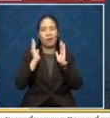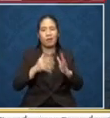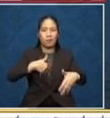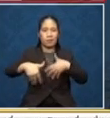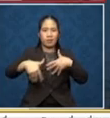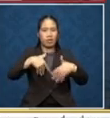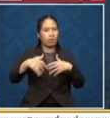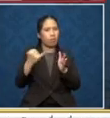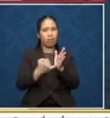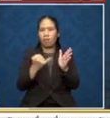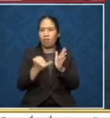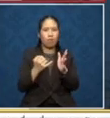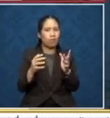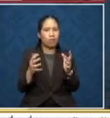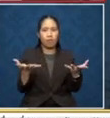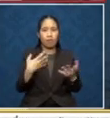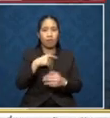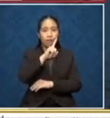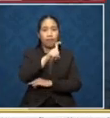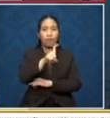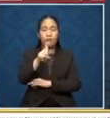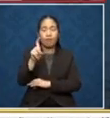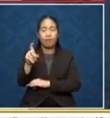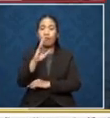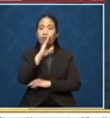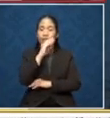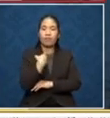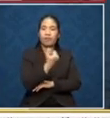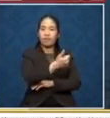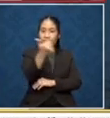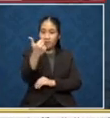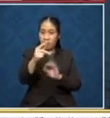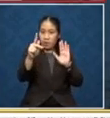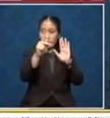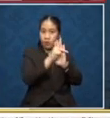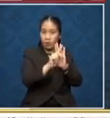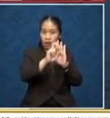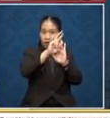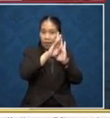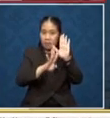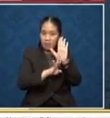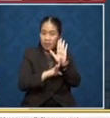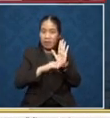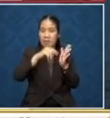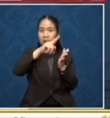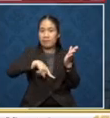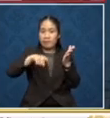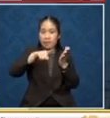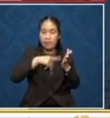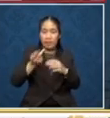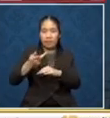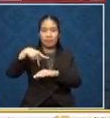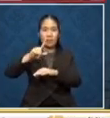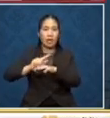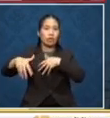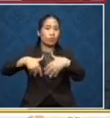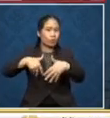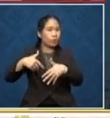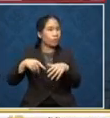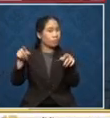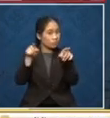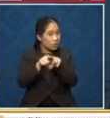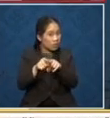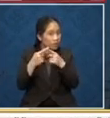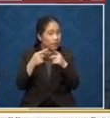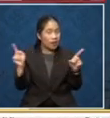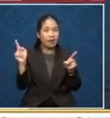ในการใช้สิทธิ์ไม่ทราบว่าที่อื่นๆมีกฎระเบียบการเลือกตั้งประธานชุมชนแบบนี้หรือไม่ฝากไปยังเทศบาลนคร